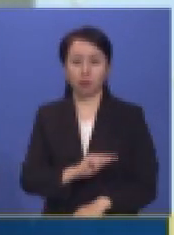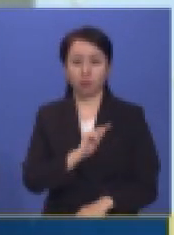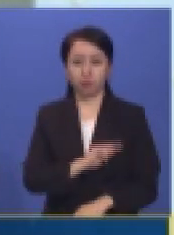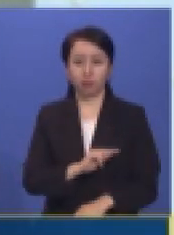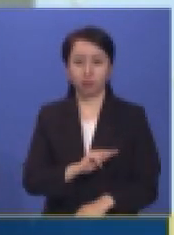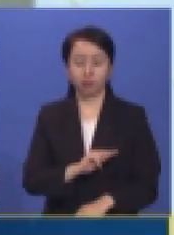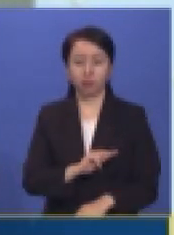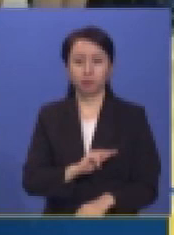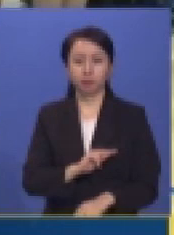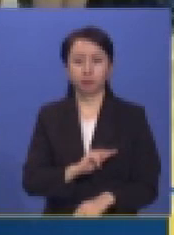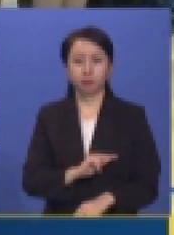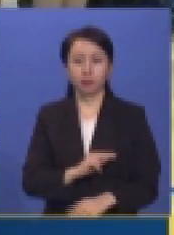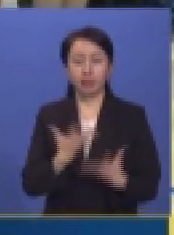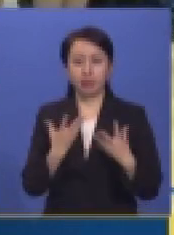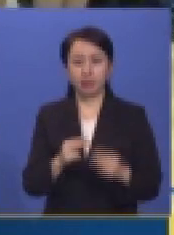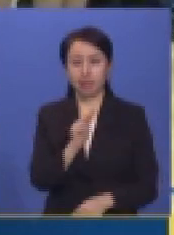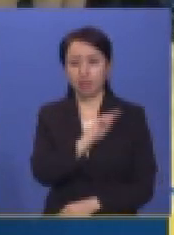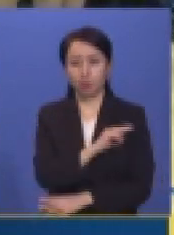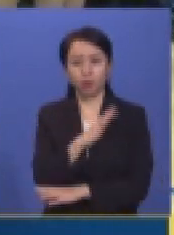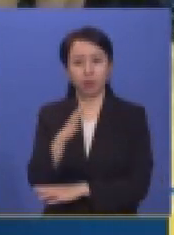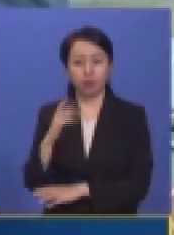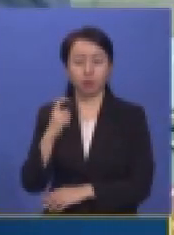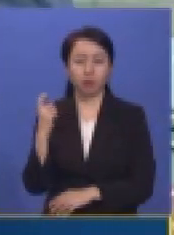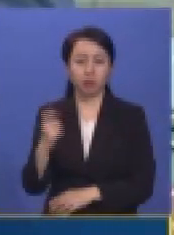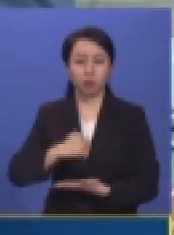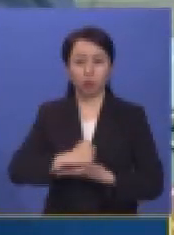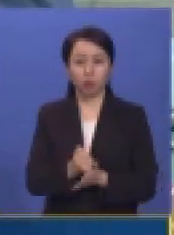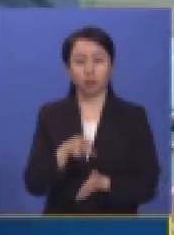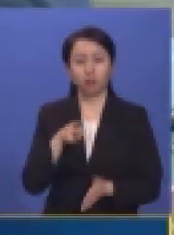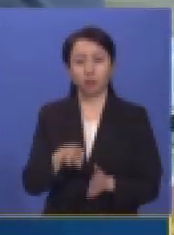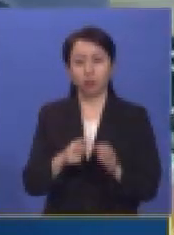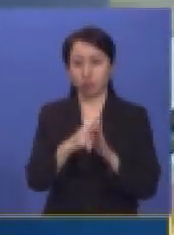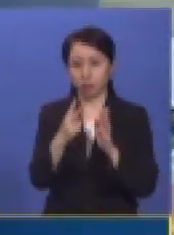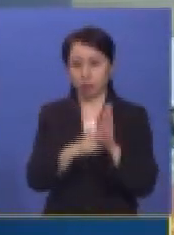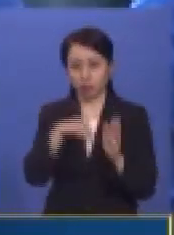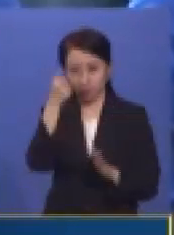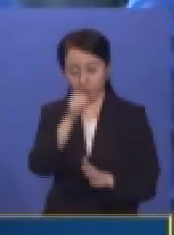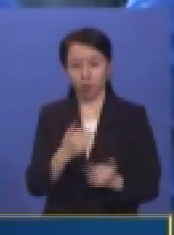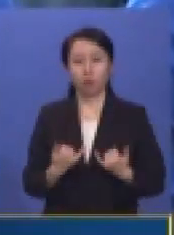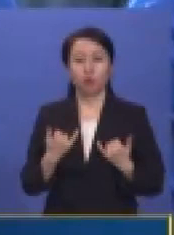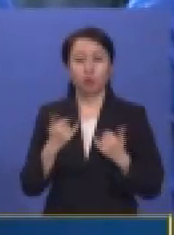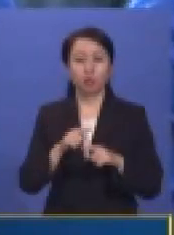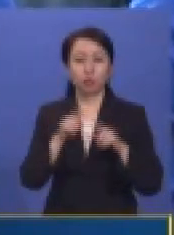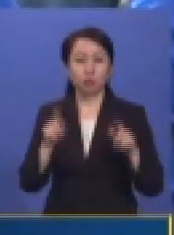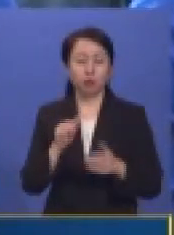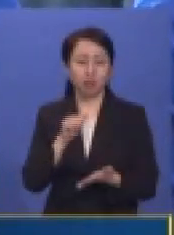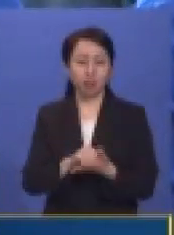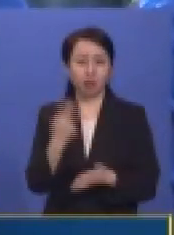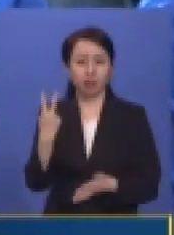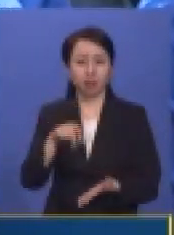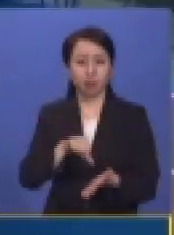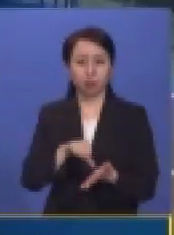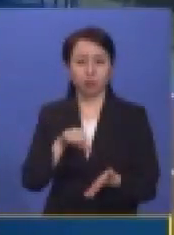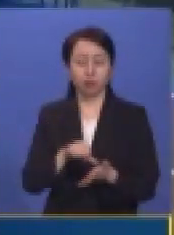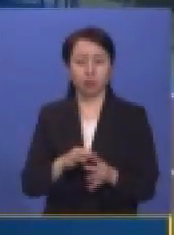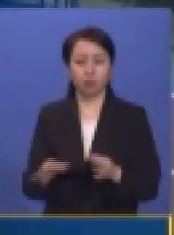его воспроизводством. День работников лесного хозяйства утвержден в 2017 году. Почетными грамотами награждены 20 представителей